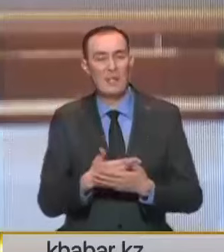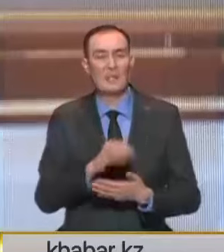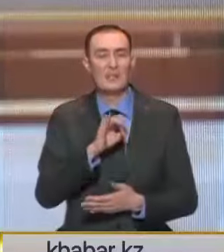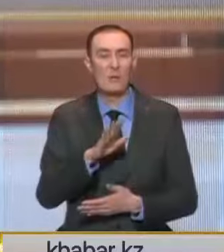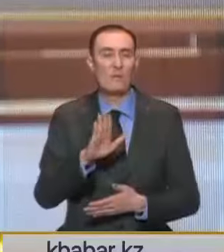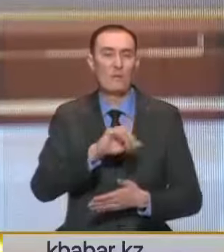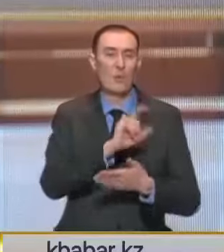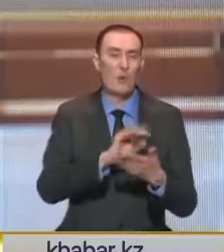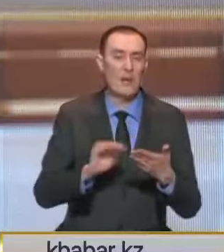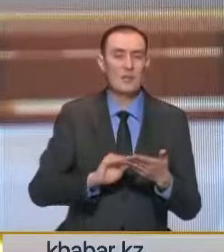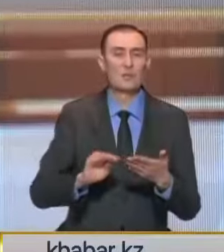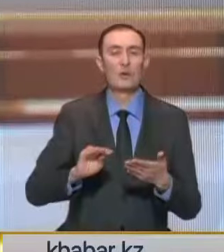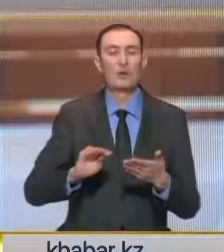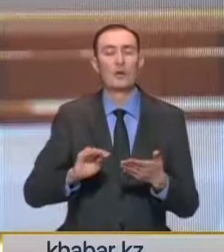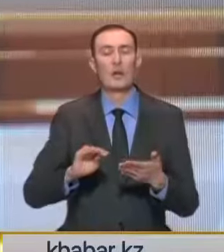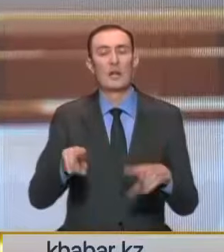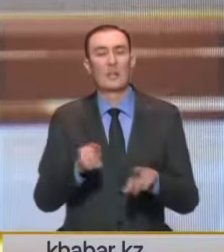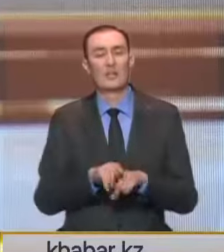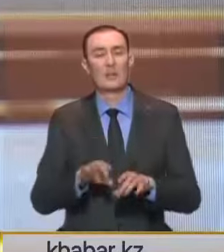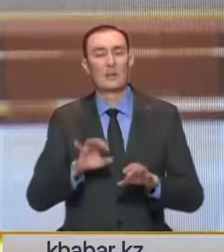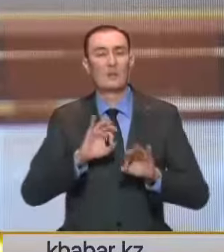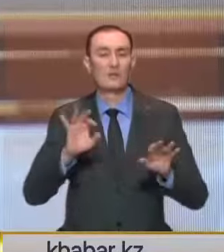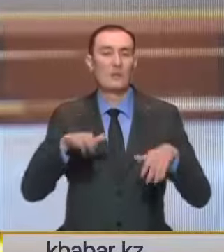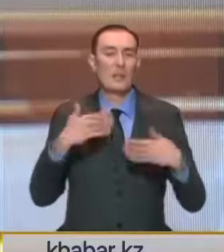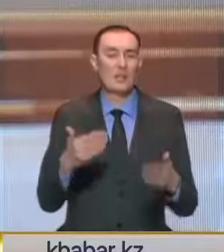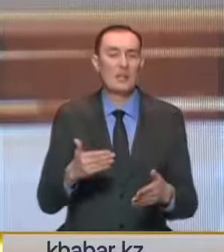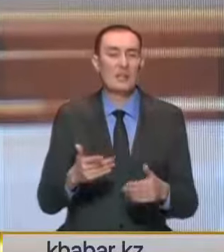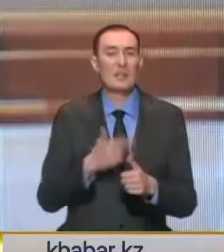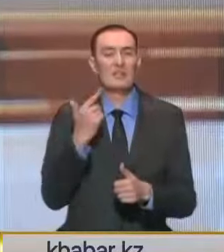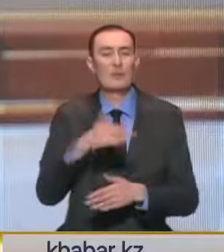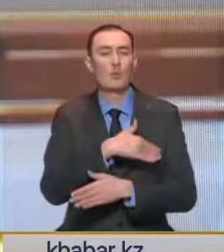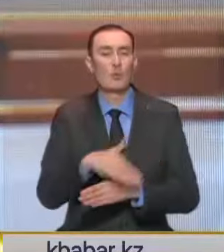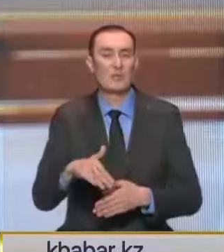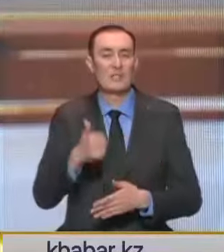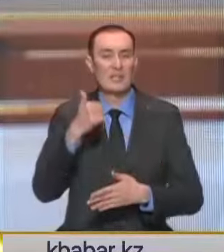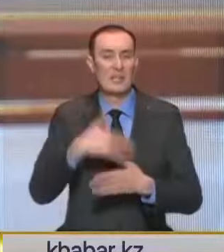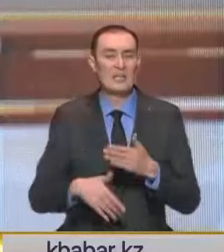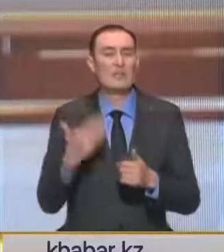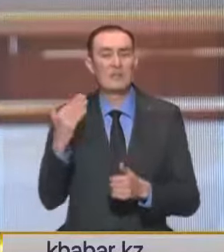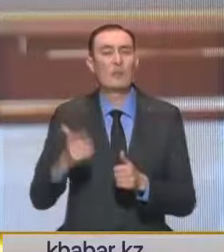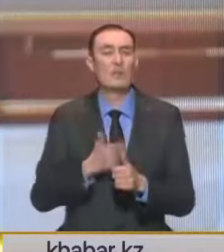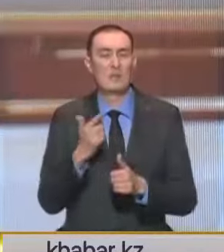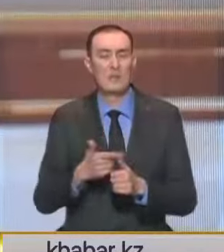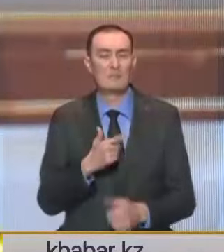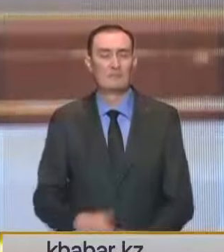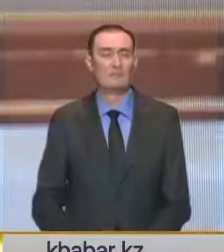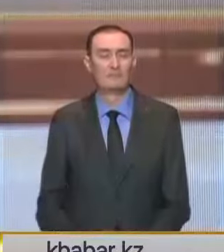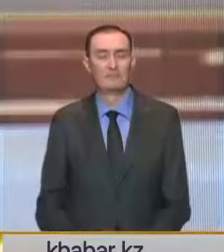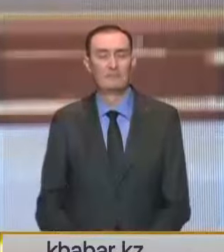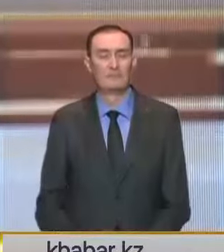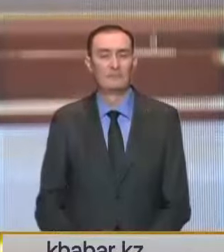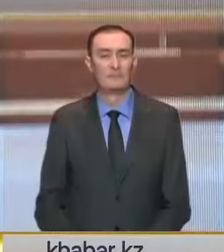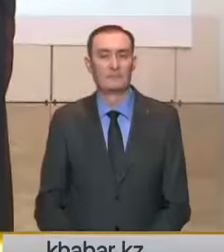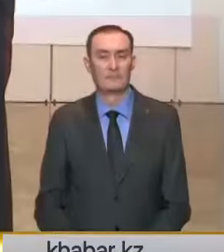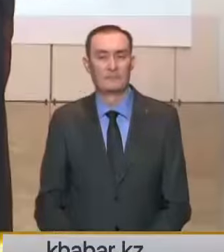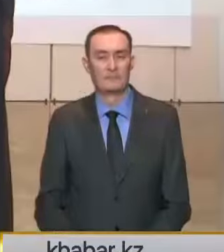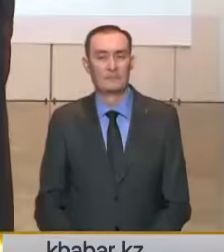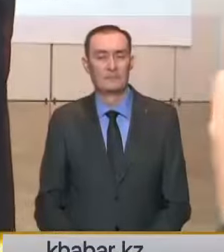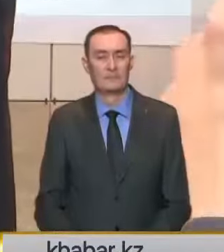только в поэзию, но и журналистику. Также прозвучало предложение назвать одну из улиц столицы его именем.